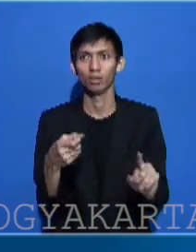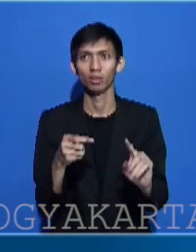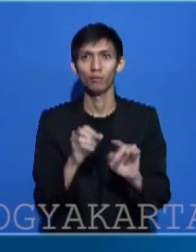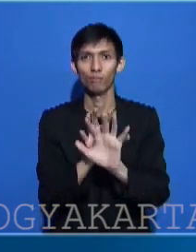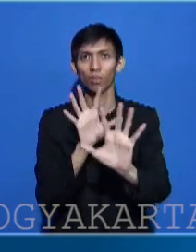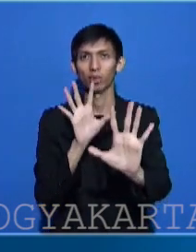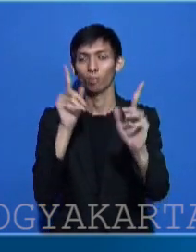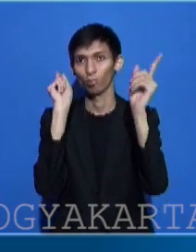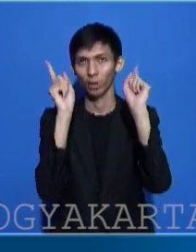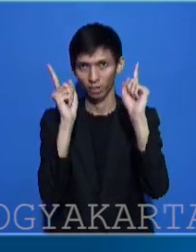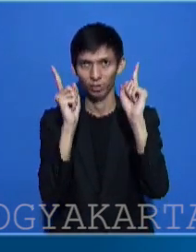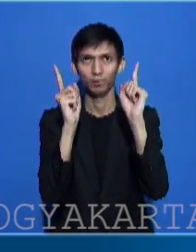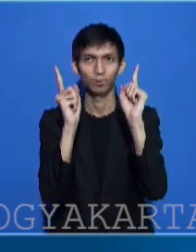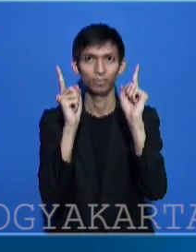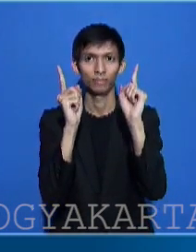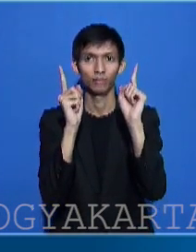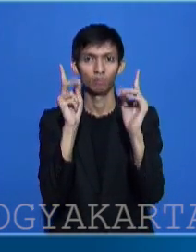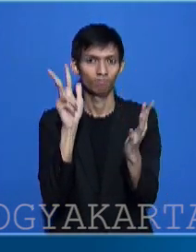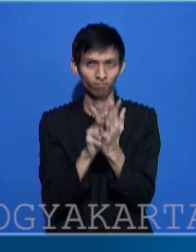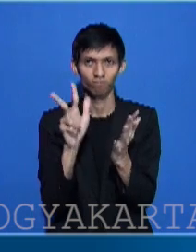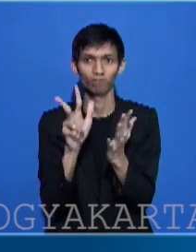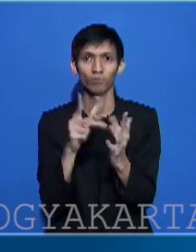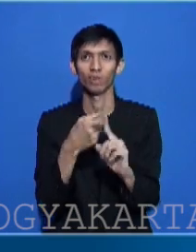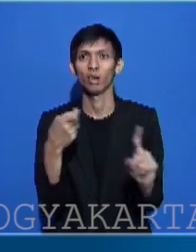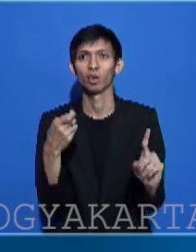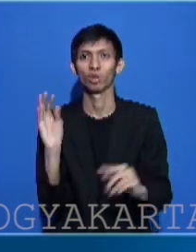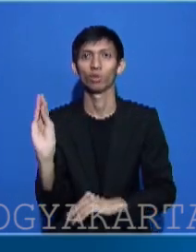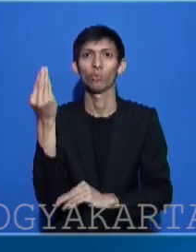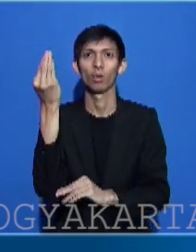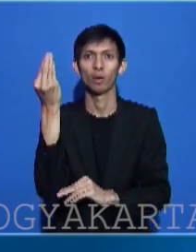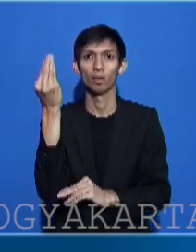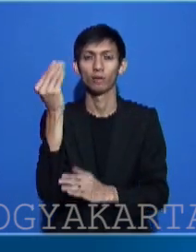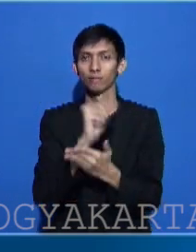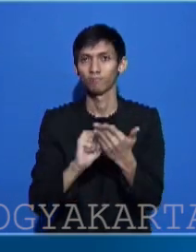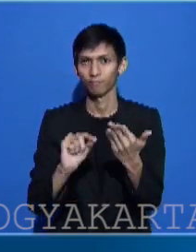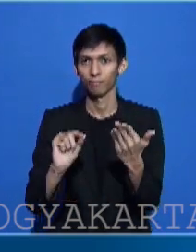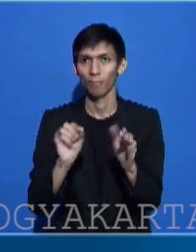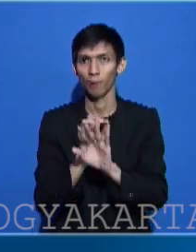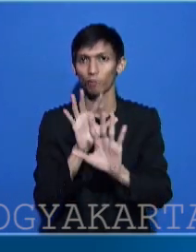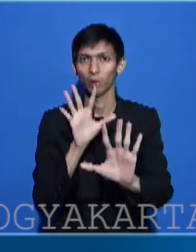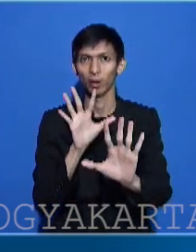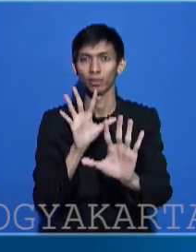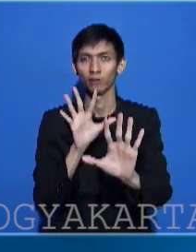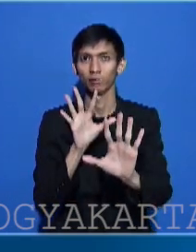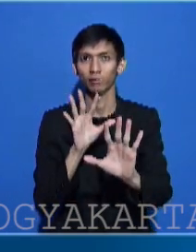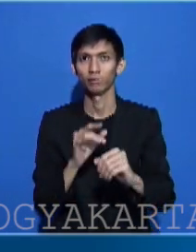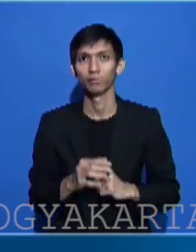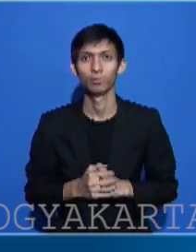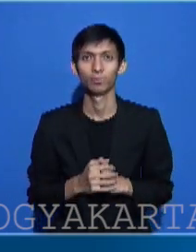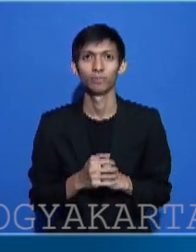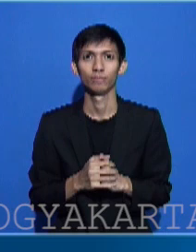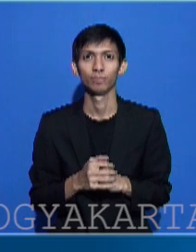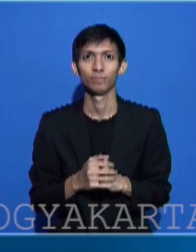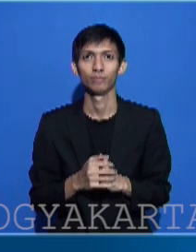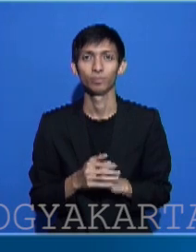calon yang dilampiri persetujuan ketua dan sekretaris partai bagi partai yang akan mendaftarkan calegnya sebelum menyerahkan dokumen